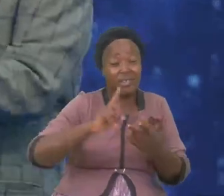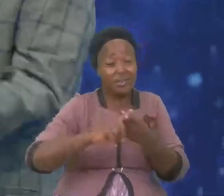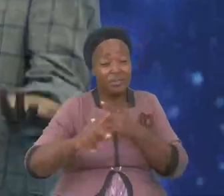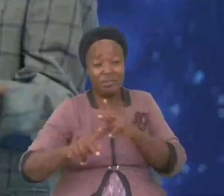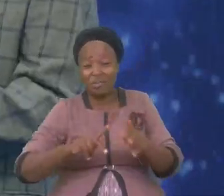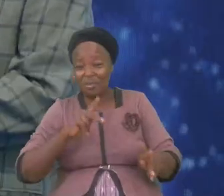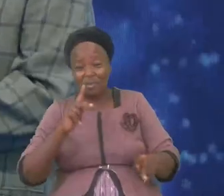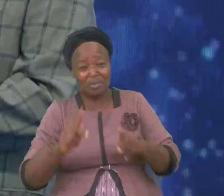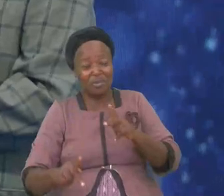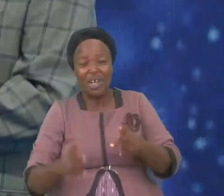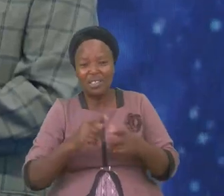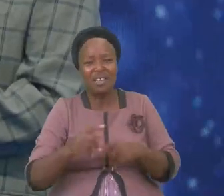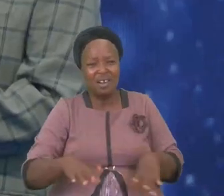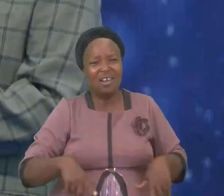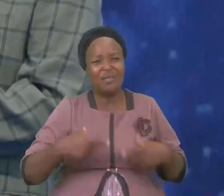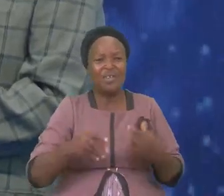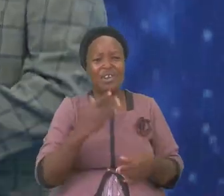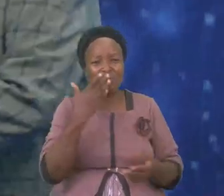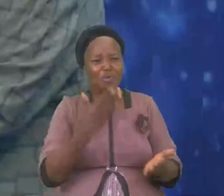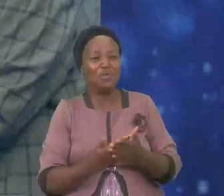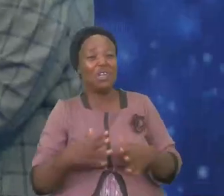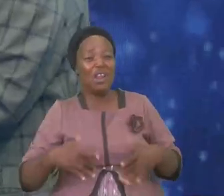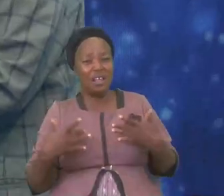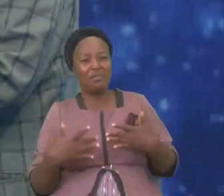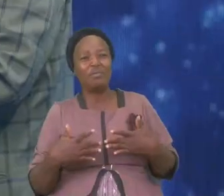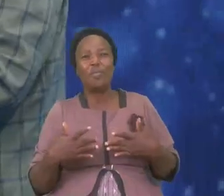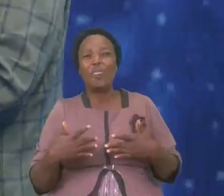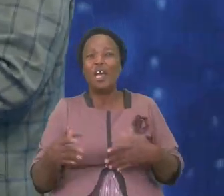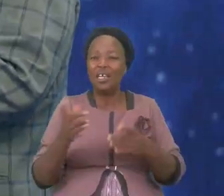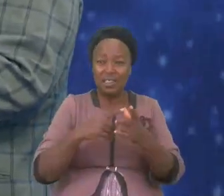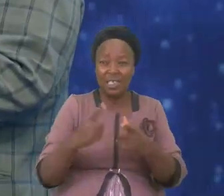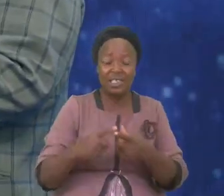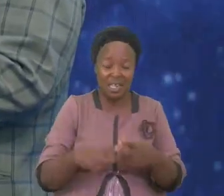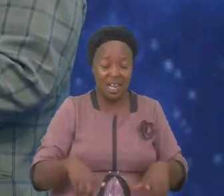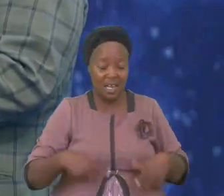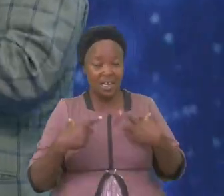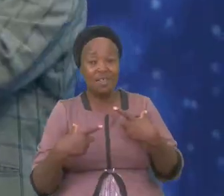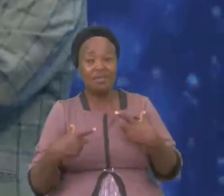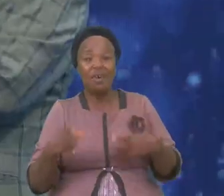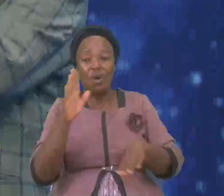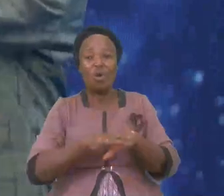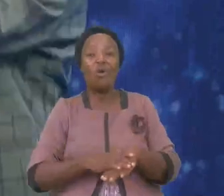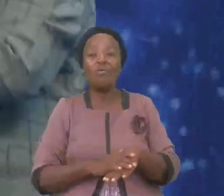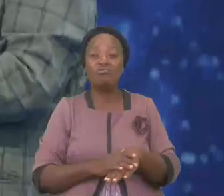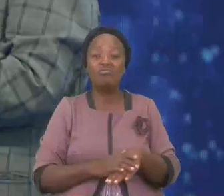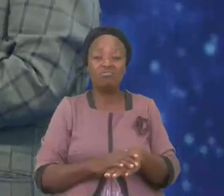menons une bonne vie. Ils sont saoulés, mais ils disent qu'ils mènent une bonne vie. Ils vivent avec les drogues, ils disent qu'ils mènent une bonne